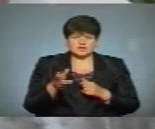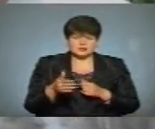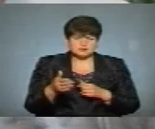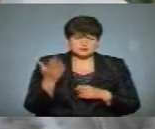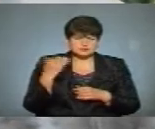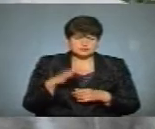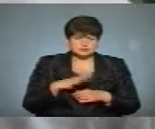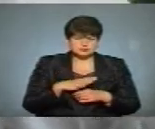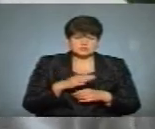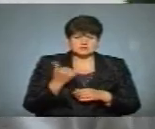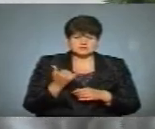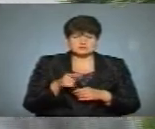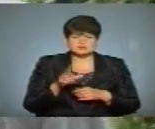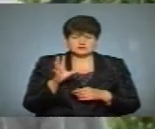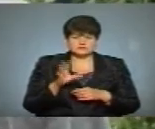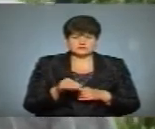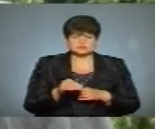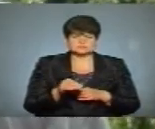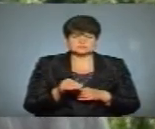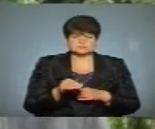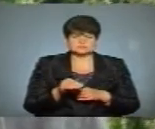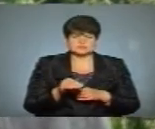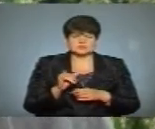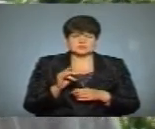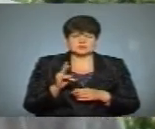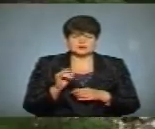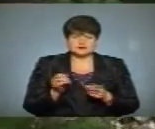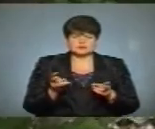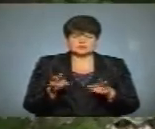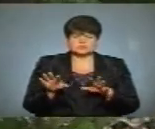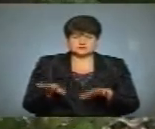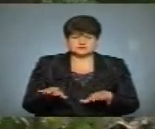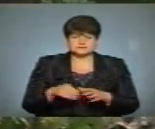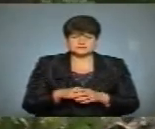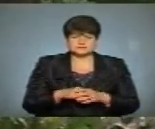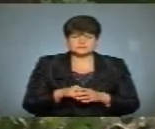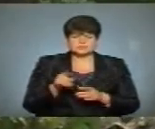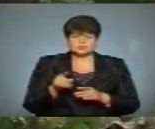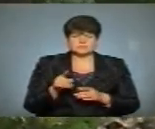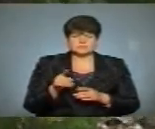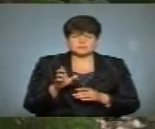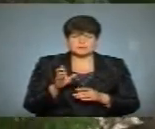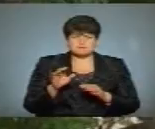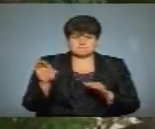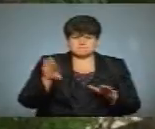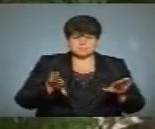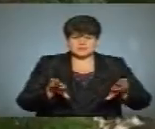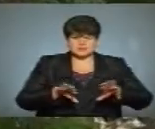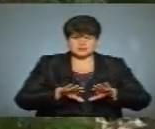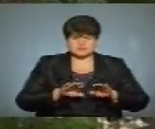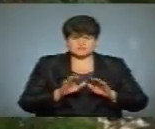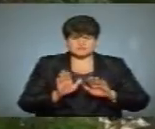все перепади річки роблять, ікра остається на берегах. Тут берег відійшов метри